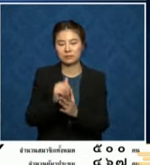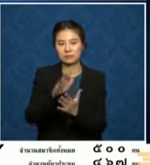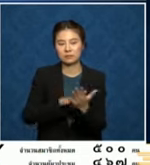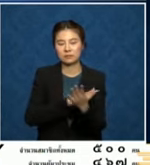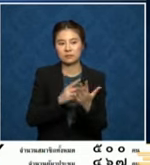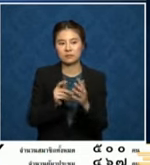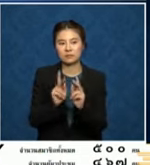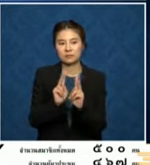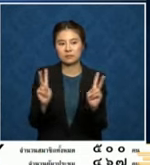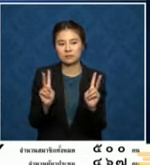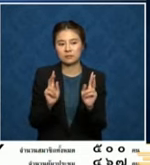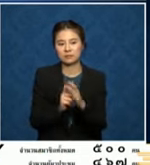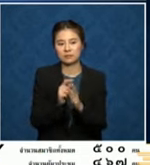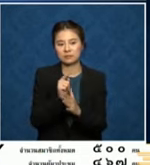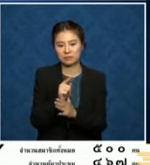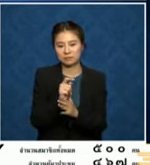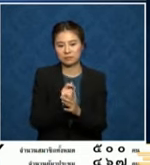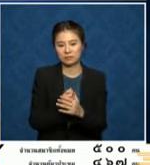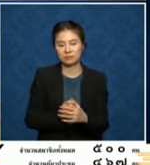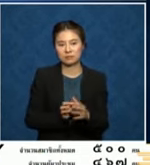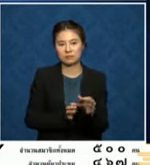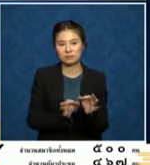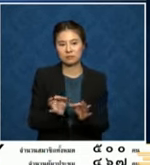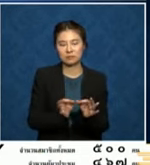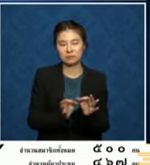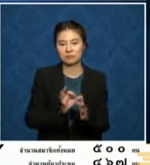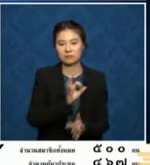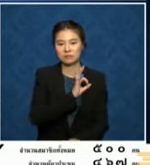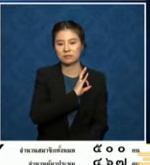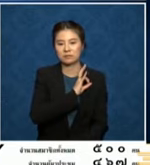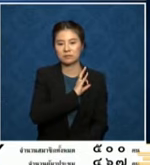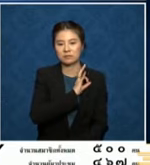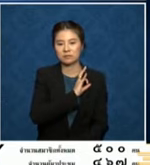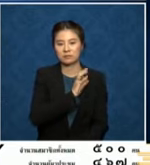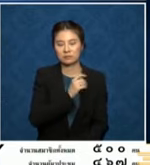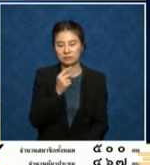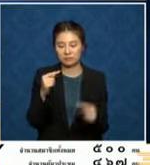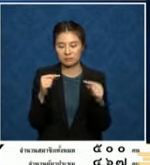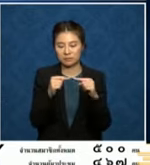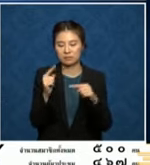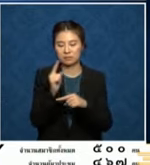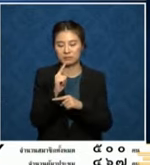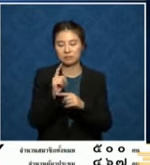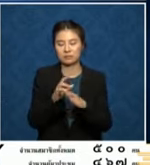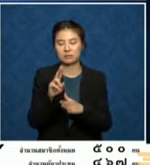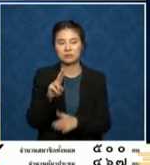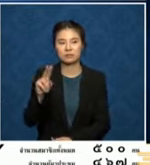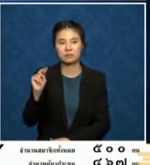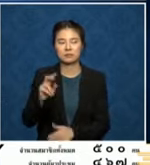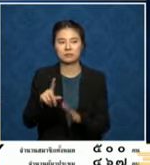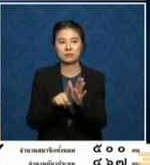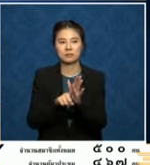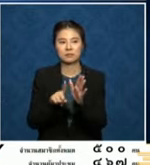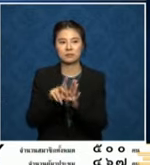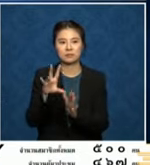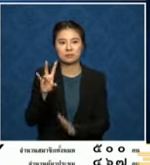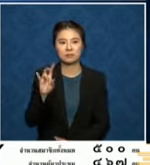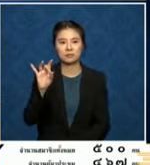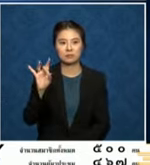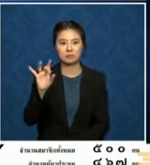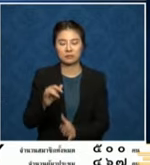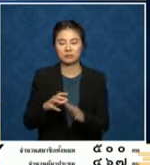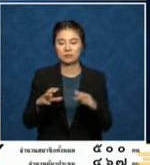องกรรมาธิการจะชี้ให้เพื่อนท่านสมาชิกเห็นได้ว่าการไป UN ครั้งที่78อ่ะมีคณะ